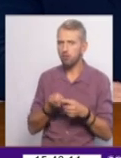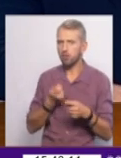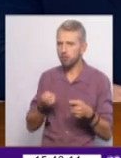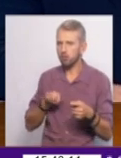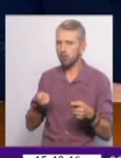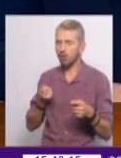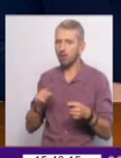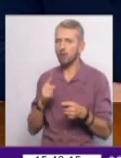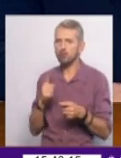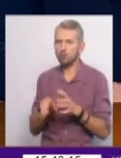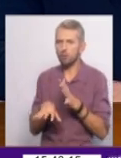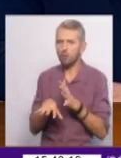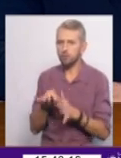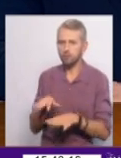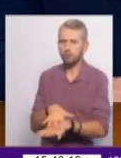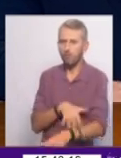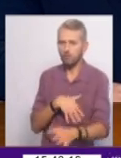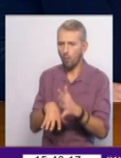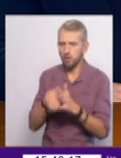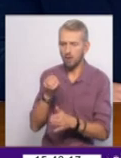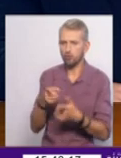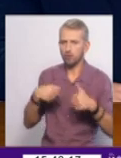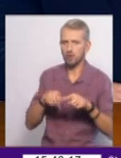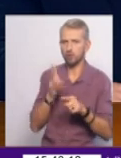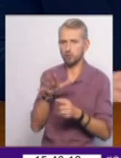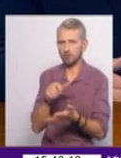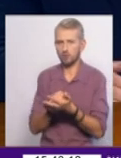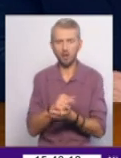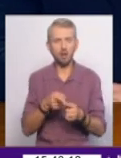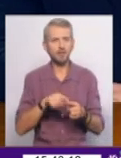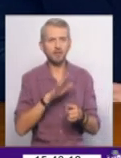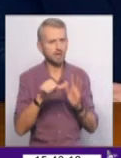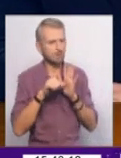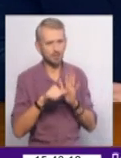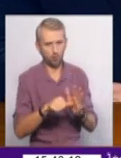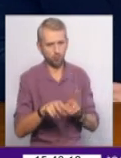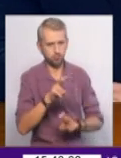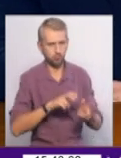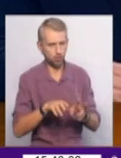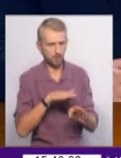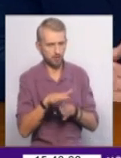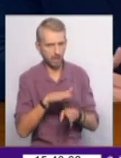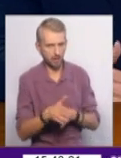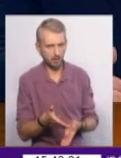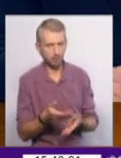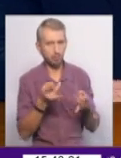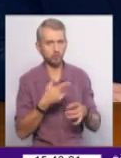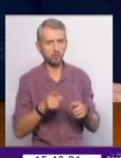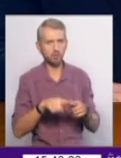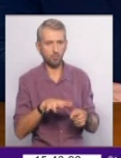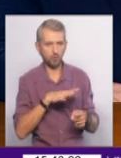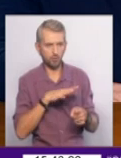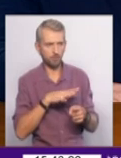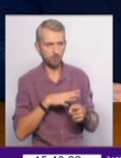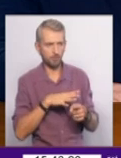обирають людину, яка буде цим займатися? Ні, це не півроку пошук підрядника. Просто це було визначено